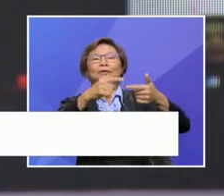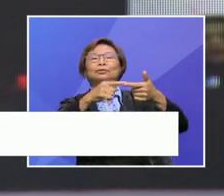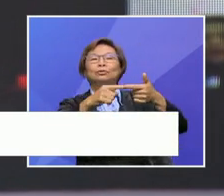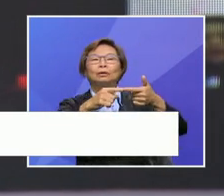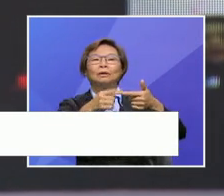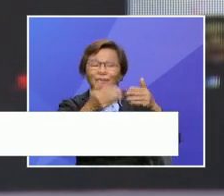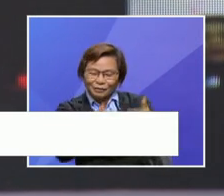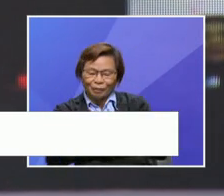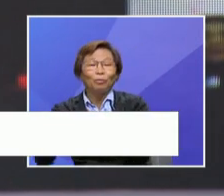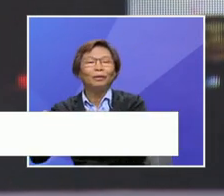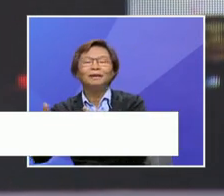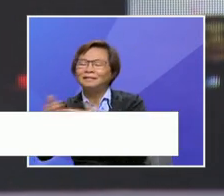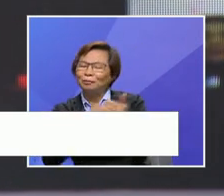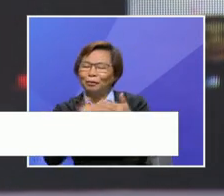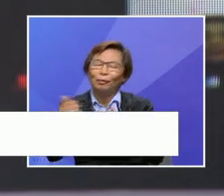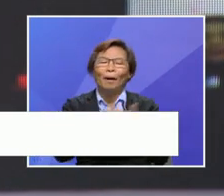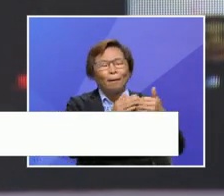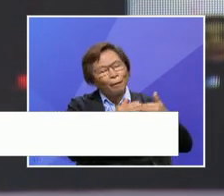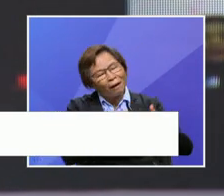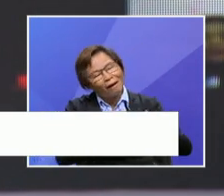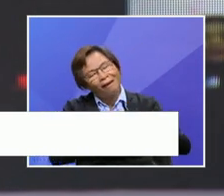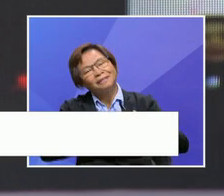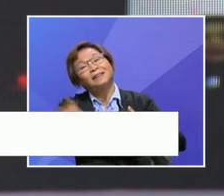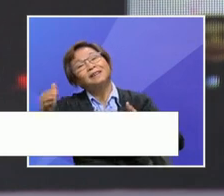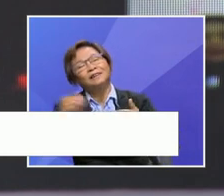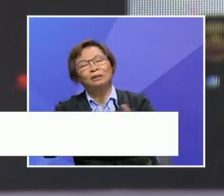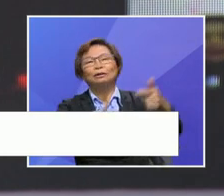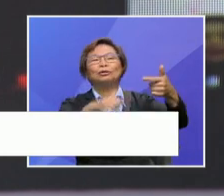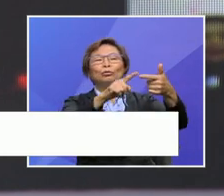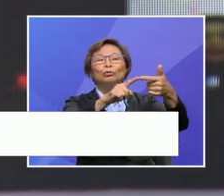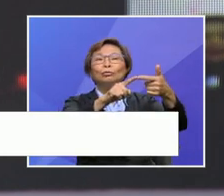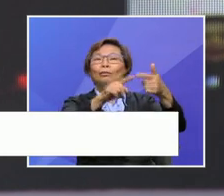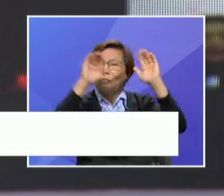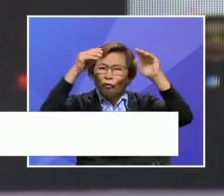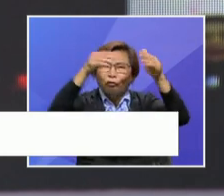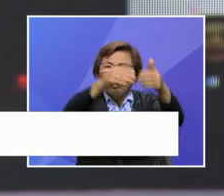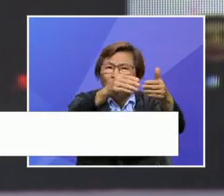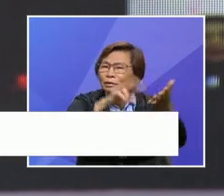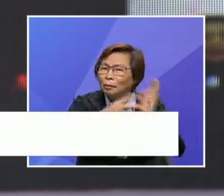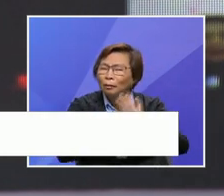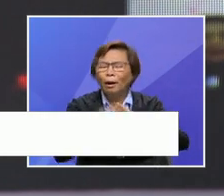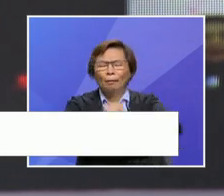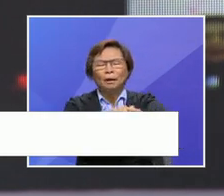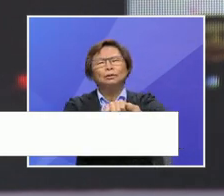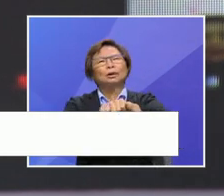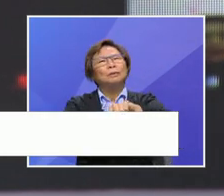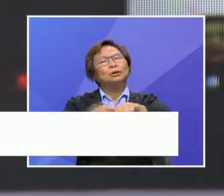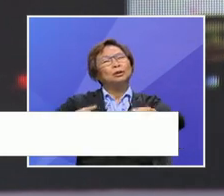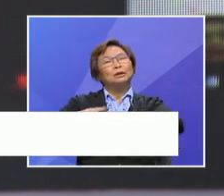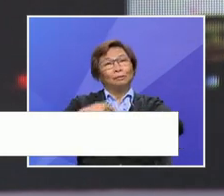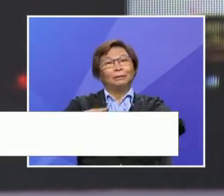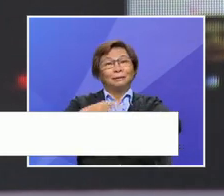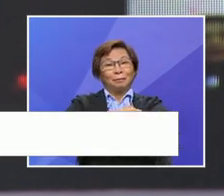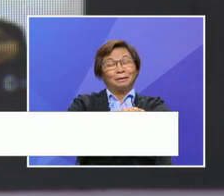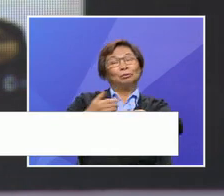tuh nak sambung lagi tak telah sepanjang kan lebih oke yang kedua ilah vokes misalnya zaman kita belum merdeka